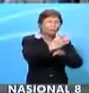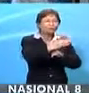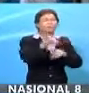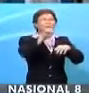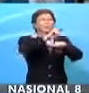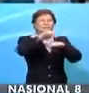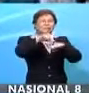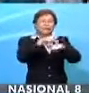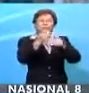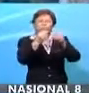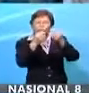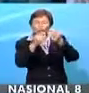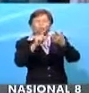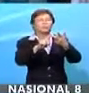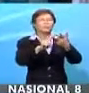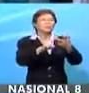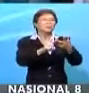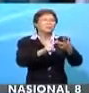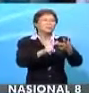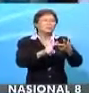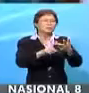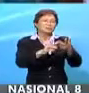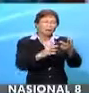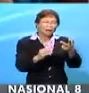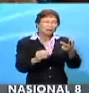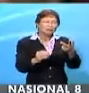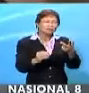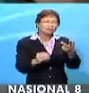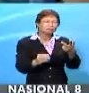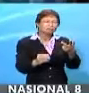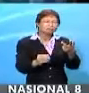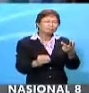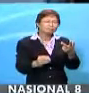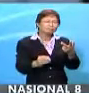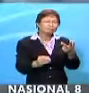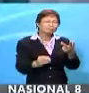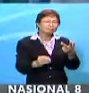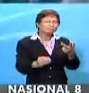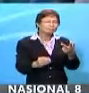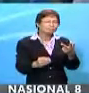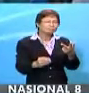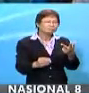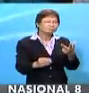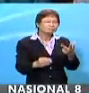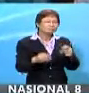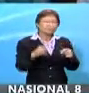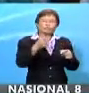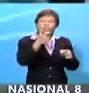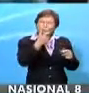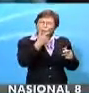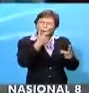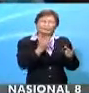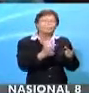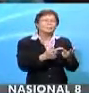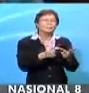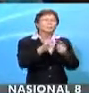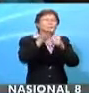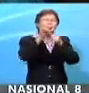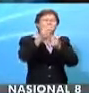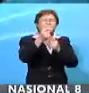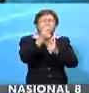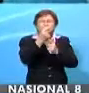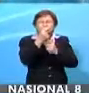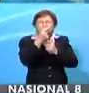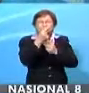national food, then some cookies, special